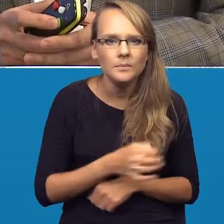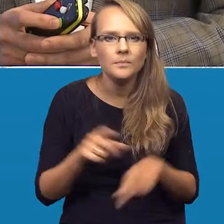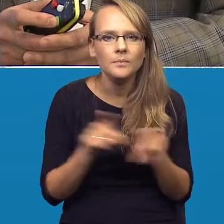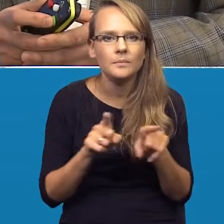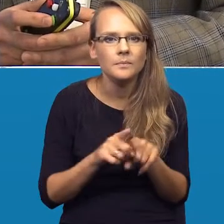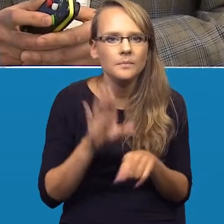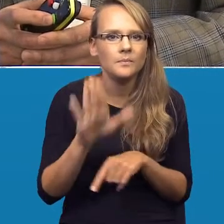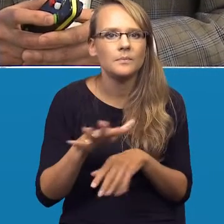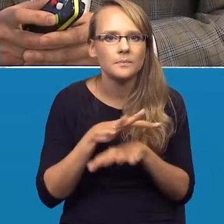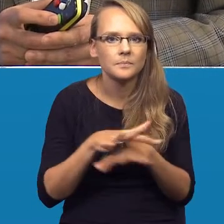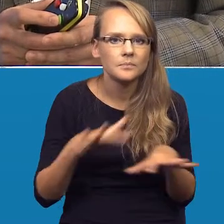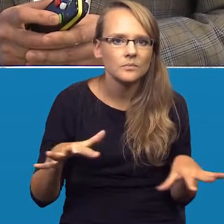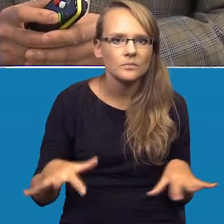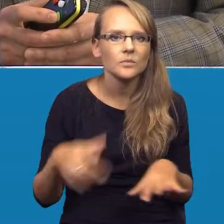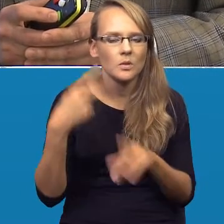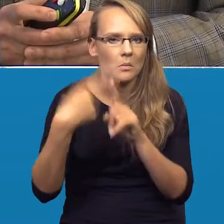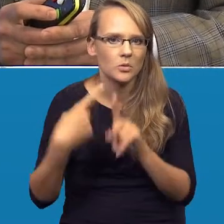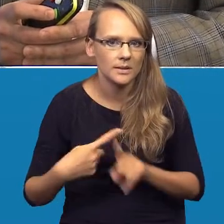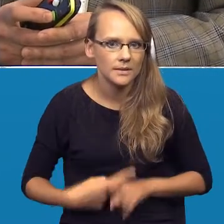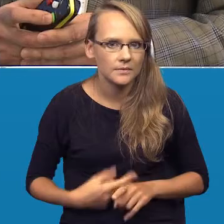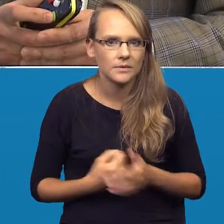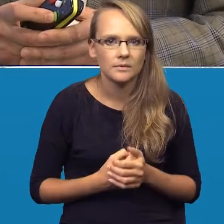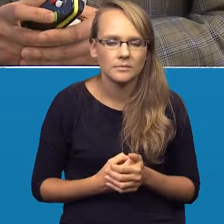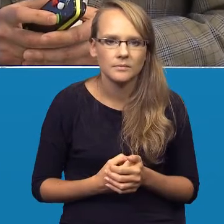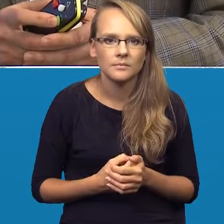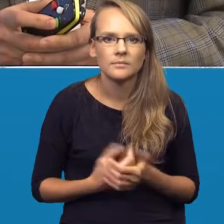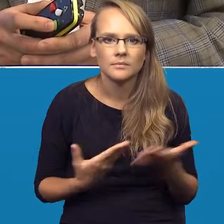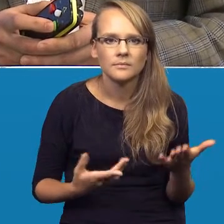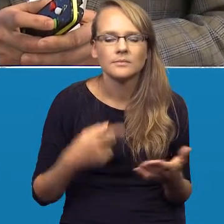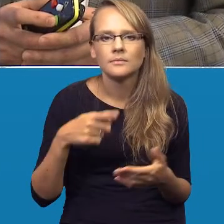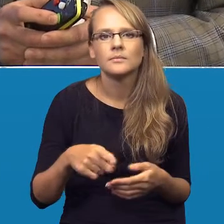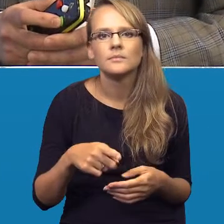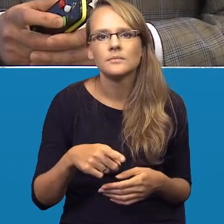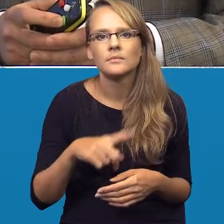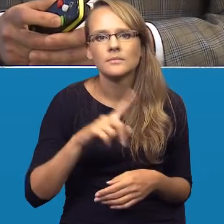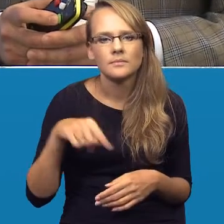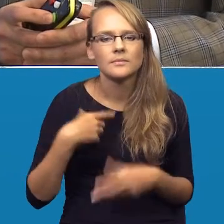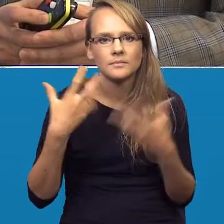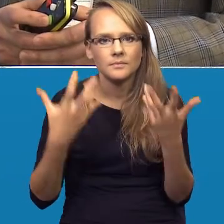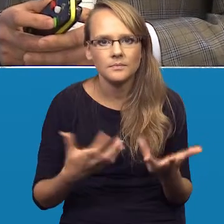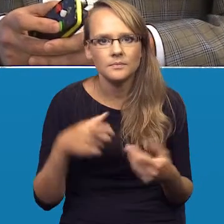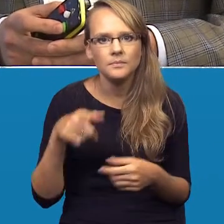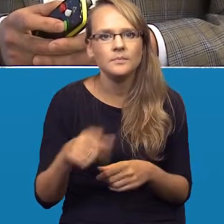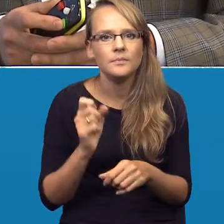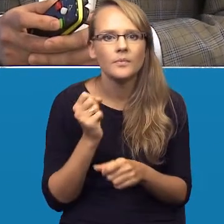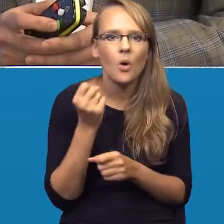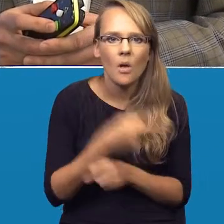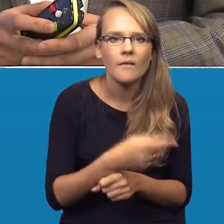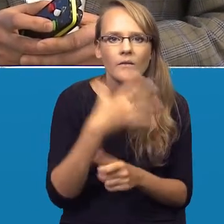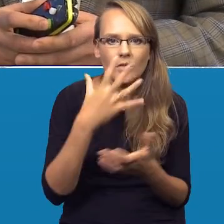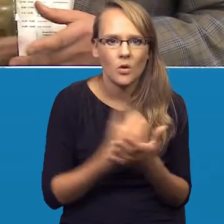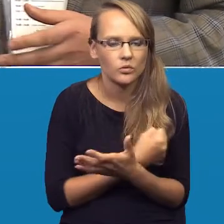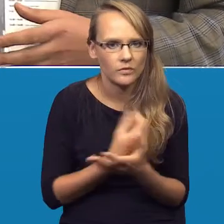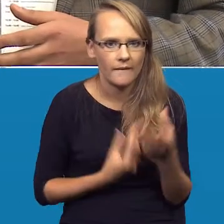bardzo, bardzo dużo pozytywnych rzeczy. I tutaj w odniesieniu do naszych odpadów flotacyjnych chcielibyśmy te odpady wykorzystywać w większym